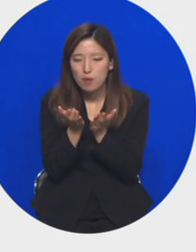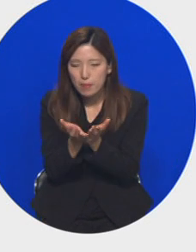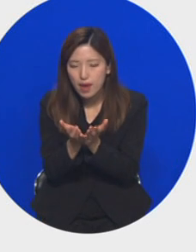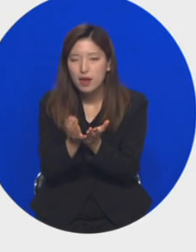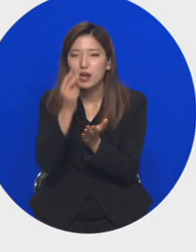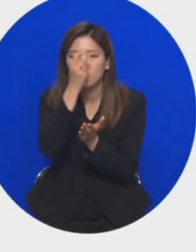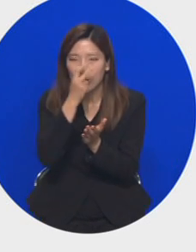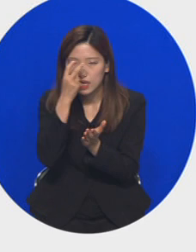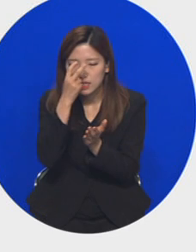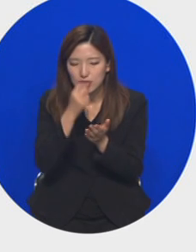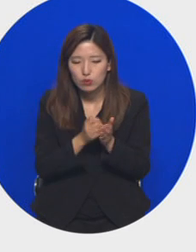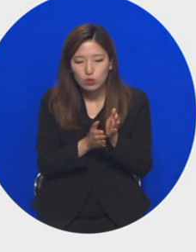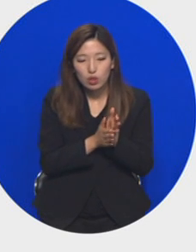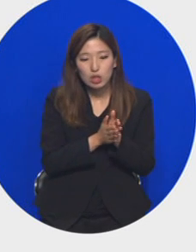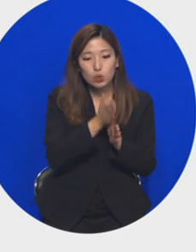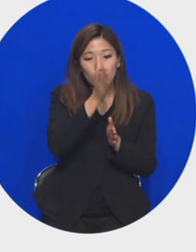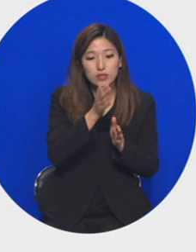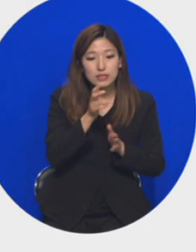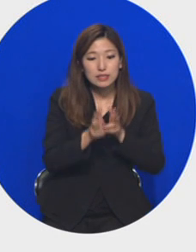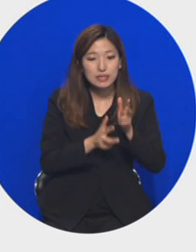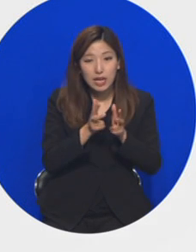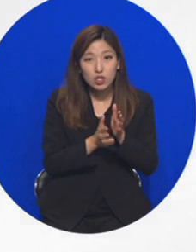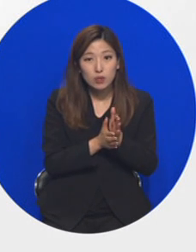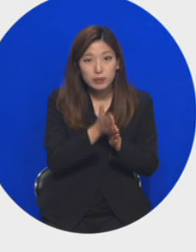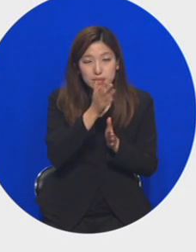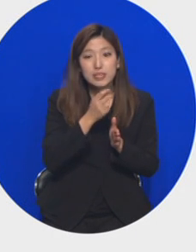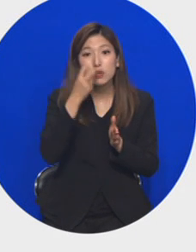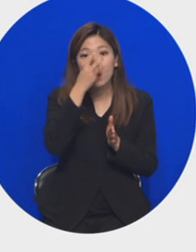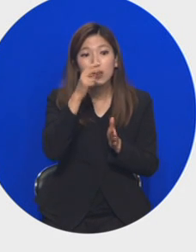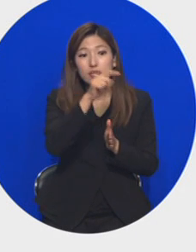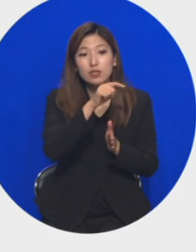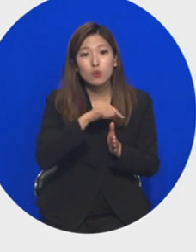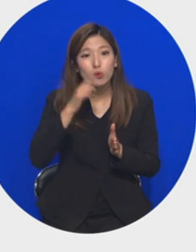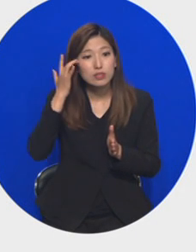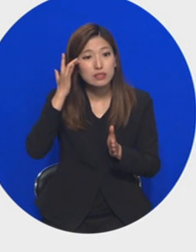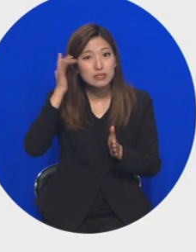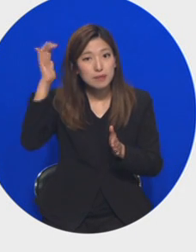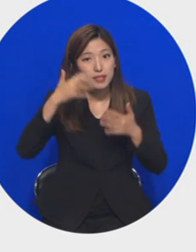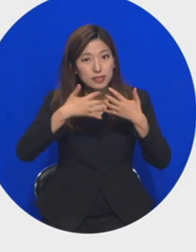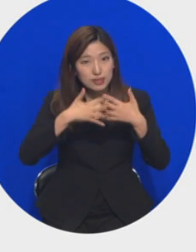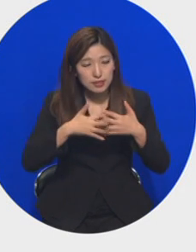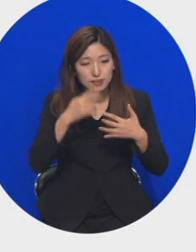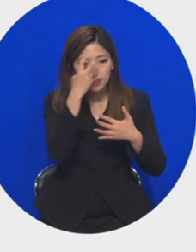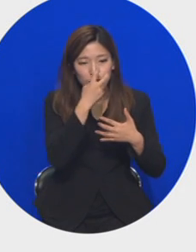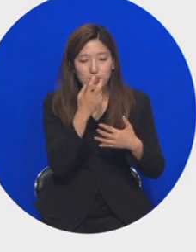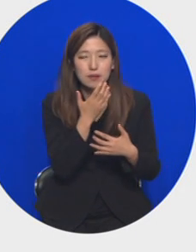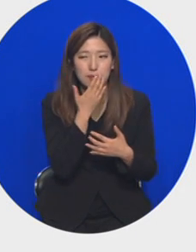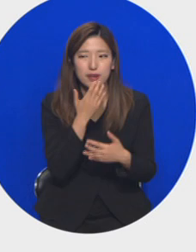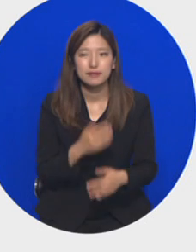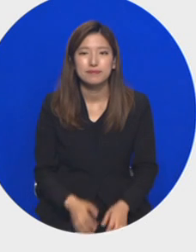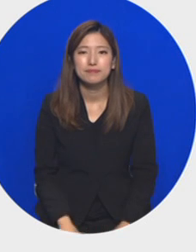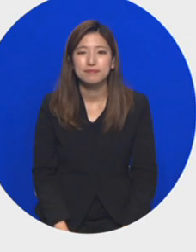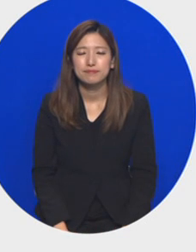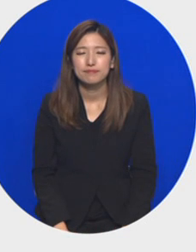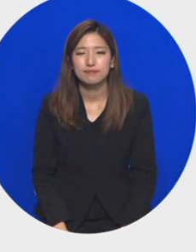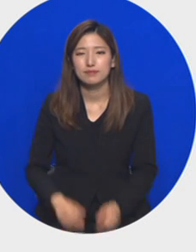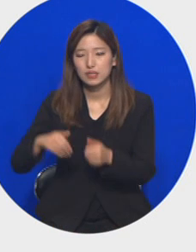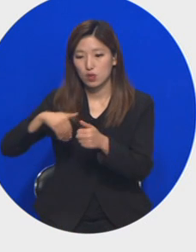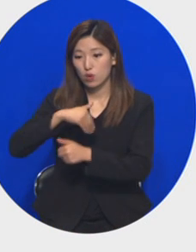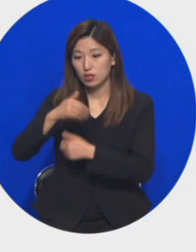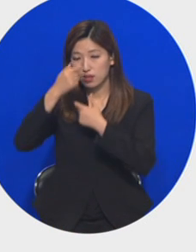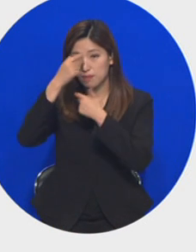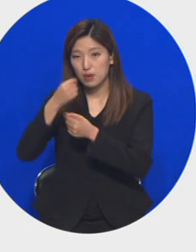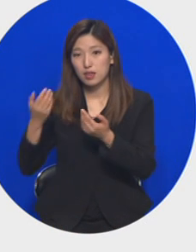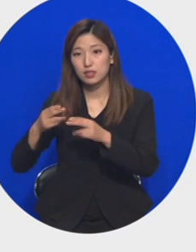도시 산단 물류체계 에 스마트 와도 추진합니다 그린 뉴딜 에는 2025년까지 총 사업비 73 조카